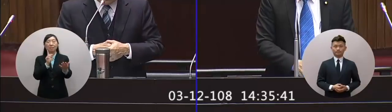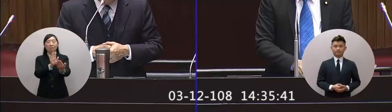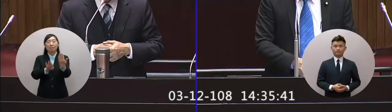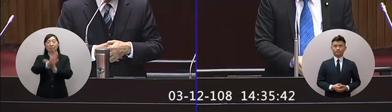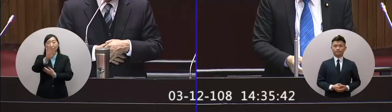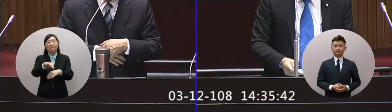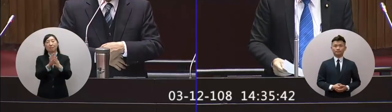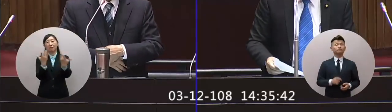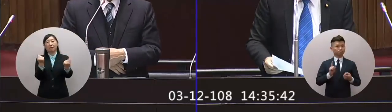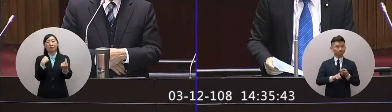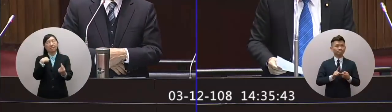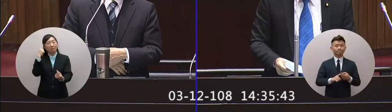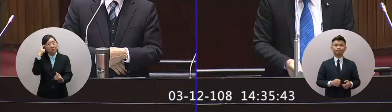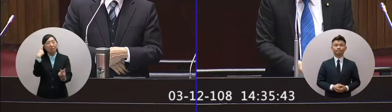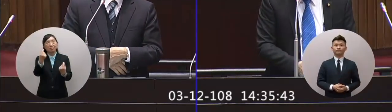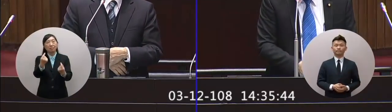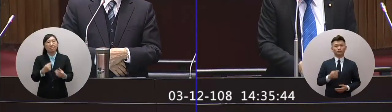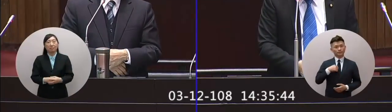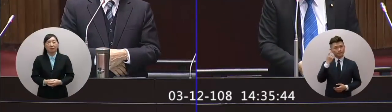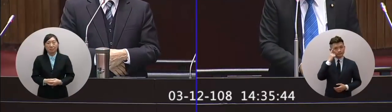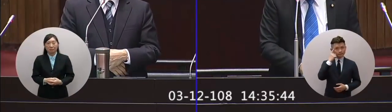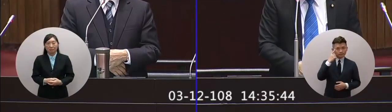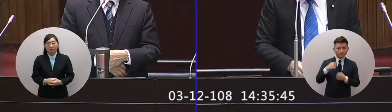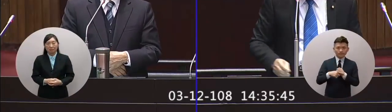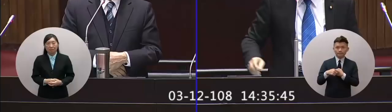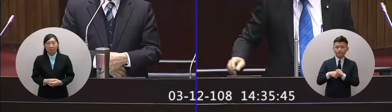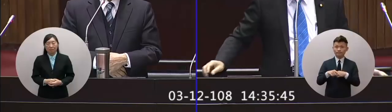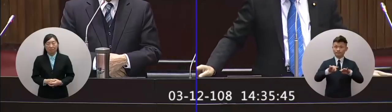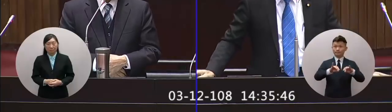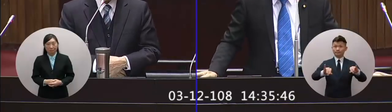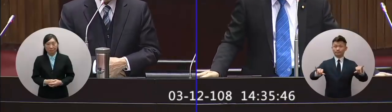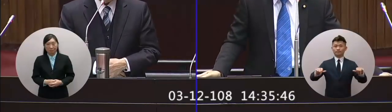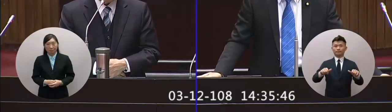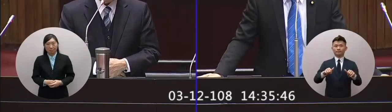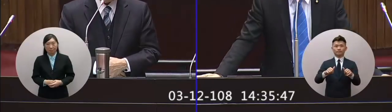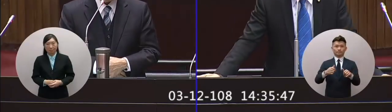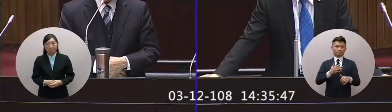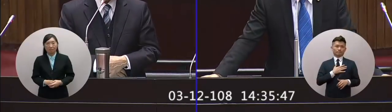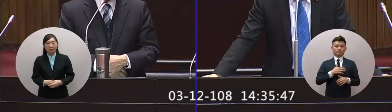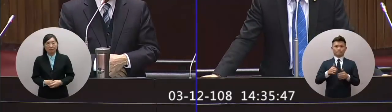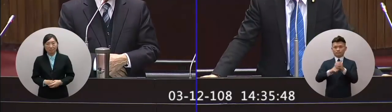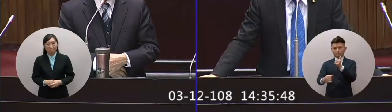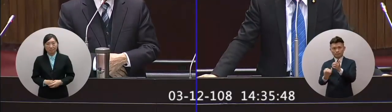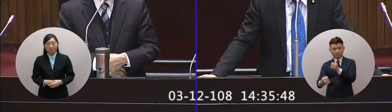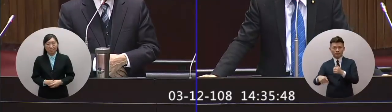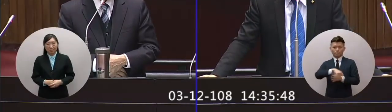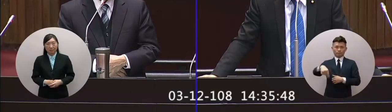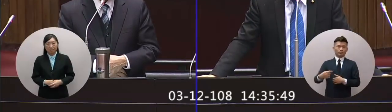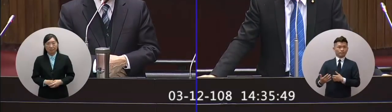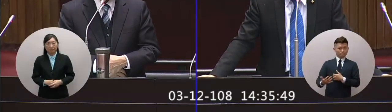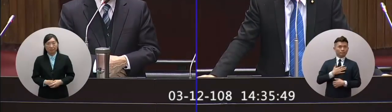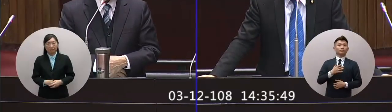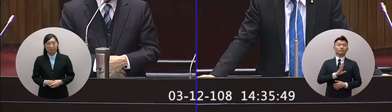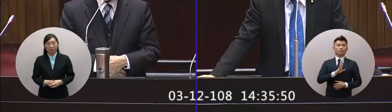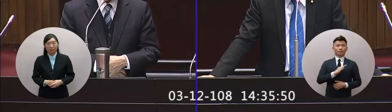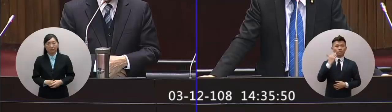度都是一致的。 对， 我的想这个土地是我们的子孙，是我们的啦哈。如果去